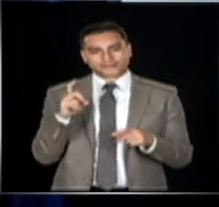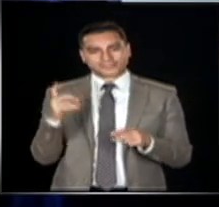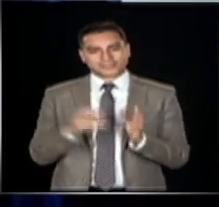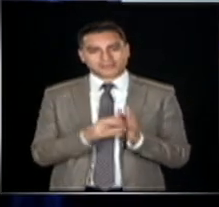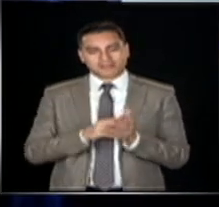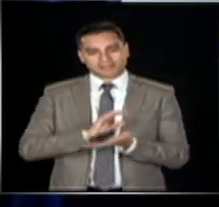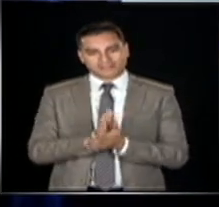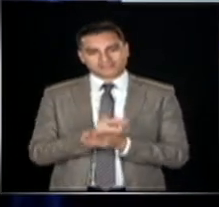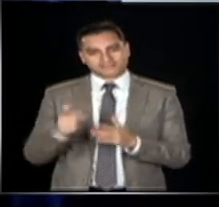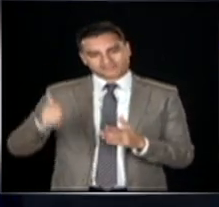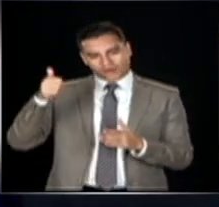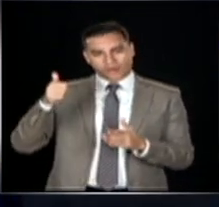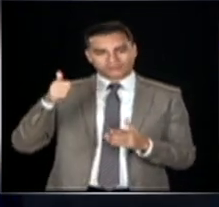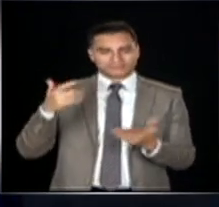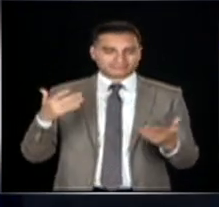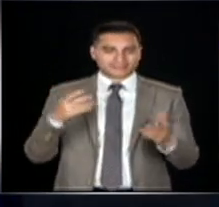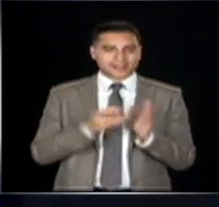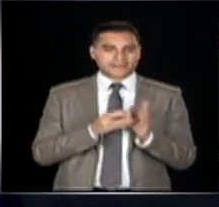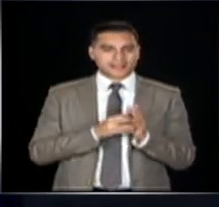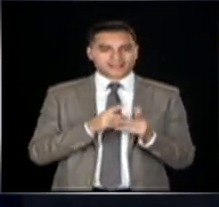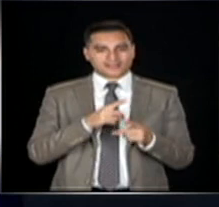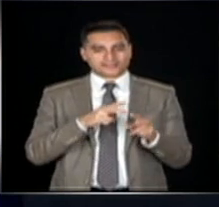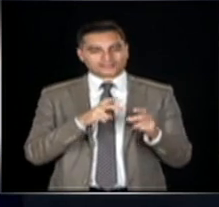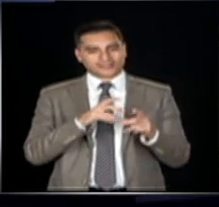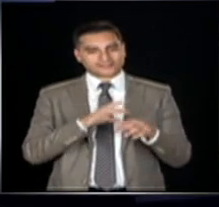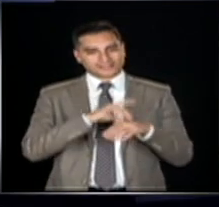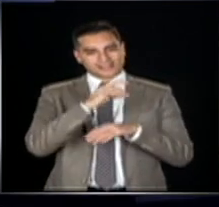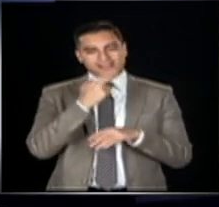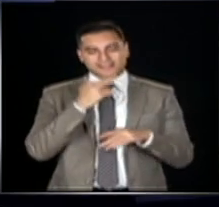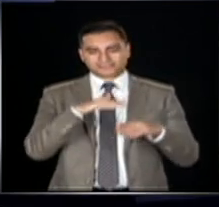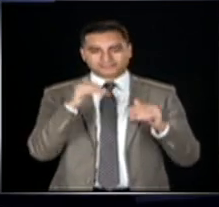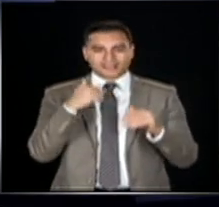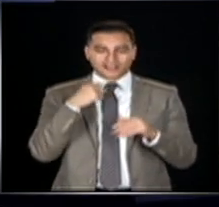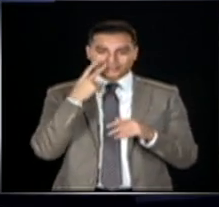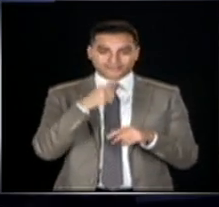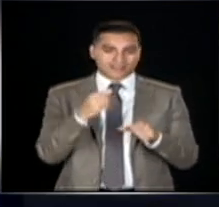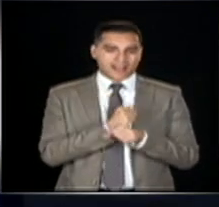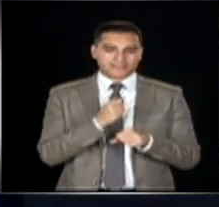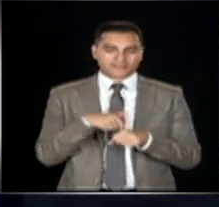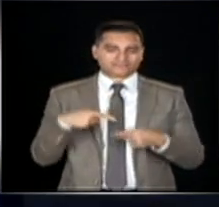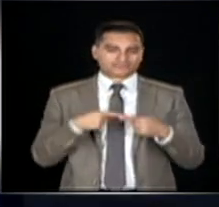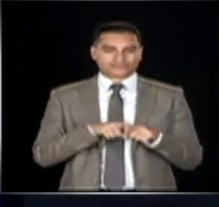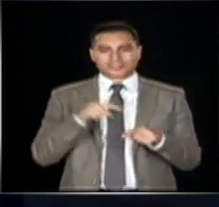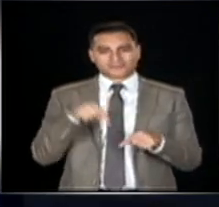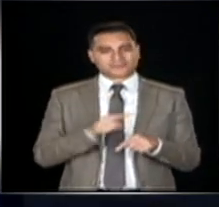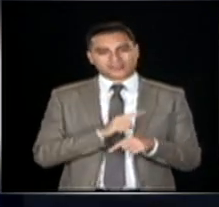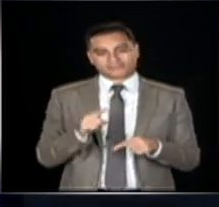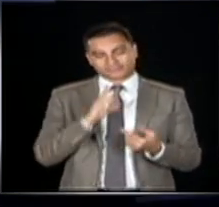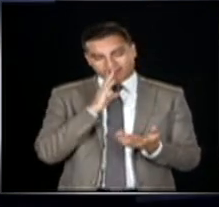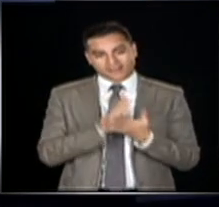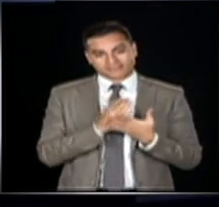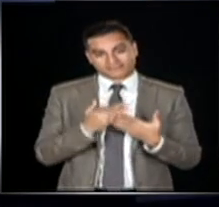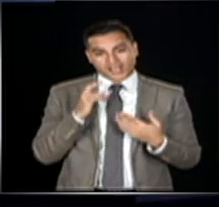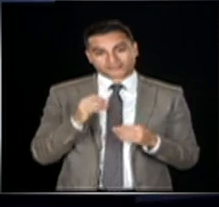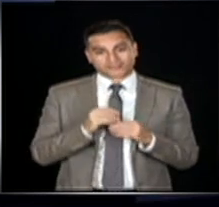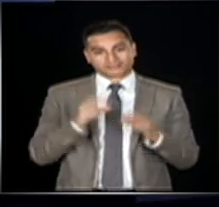125 جامعة طنطا. جامعة بنها هارلك، أنا رأيي إنه مش يومكم النهاردة. آه والله، في 50 نقطة